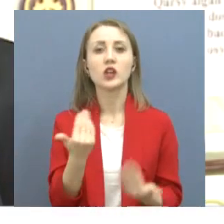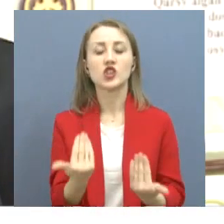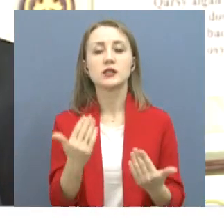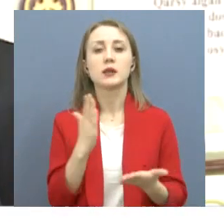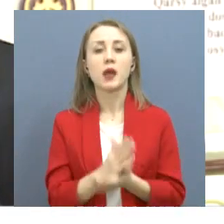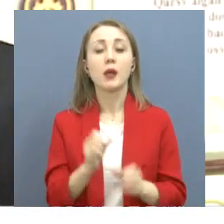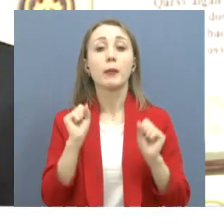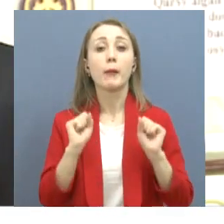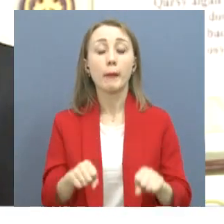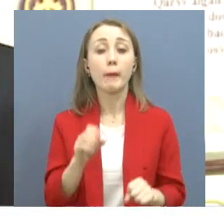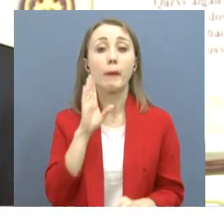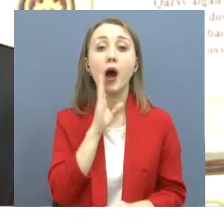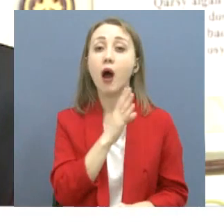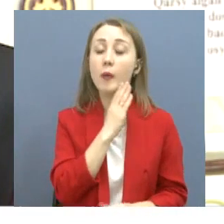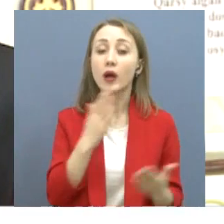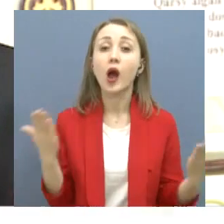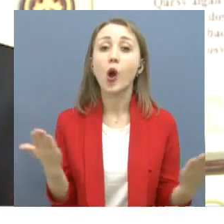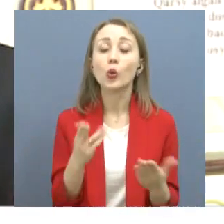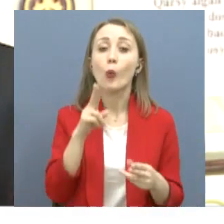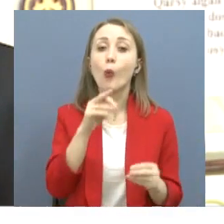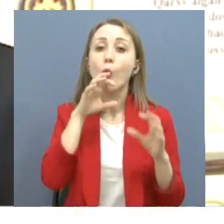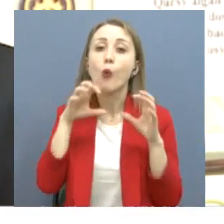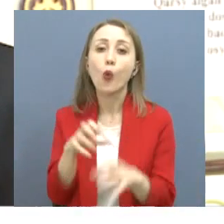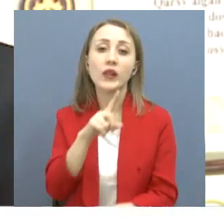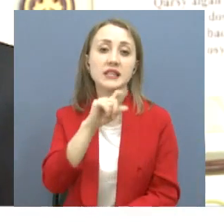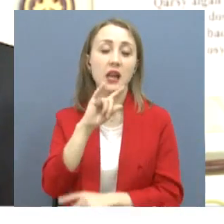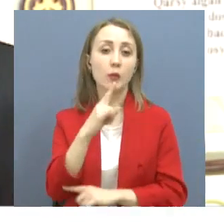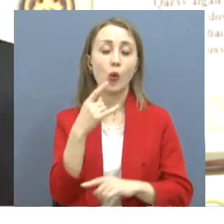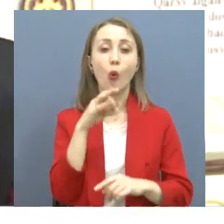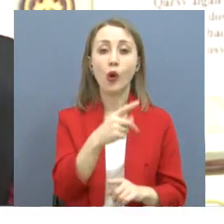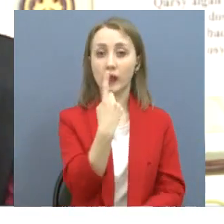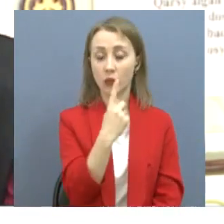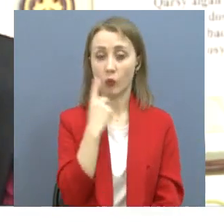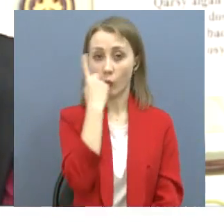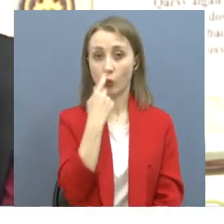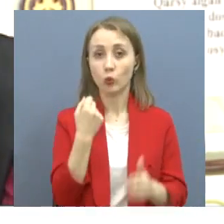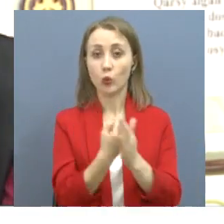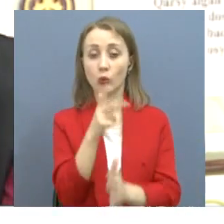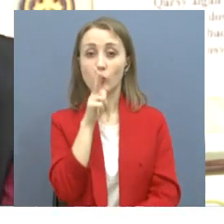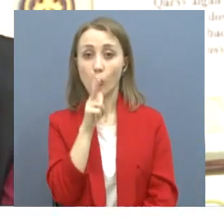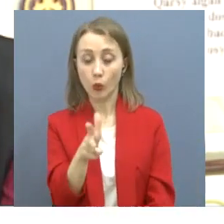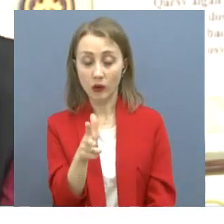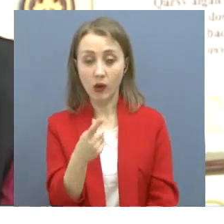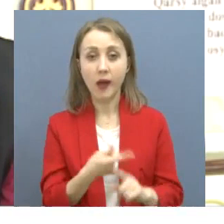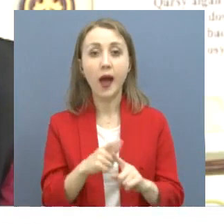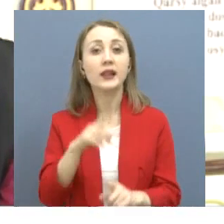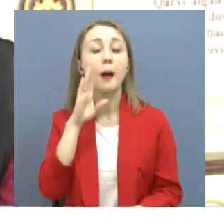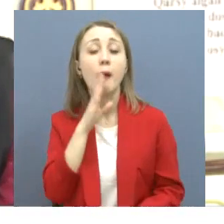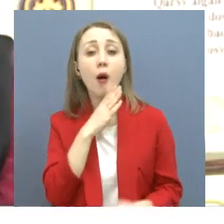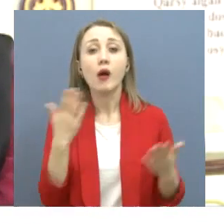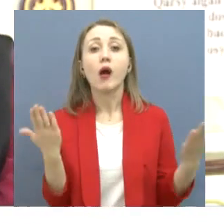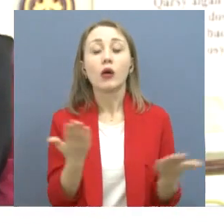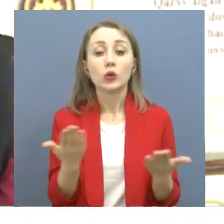право матеря, которые находятся по уходу за ребенком от года до 3. Это касается тех матерей,